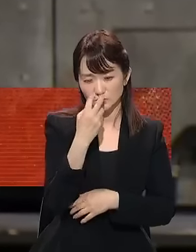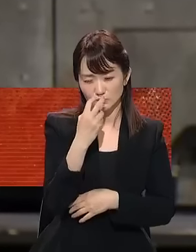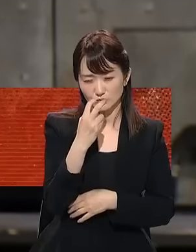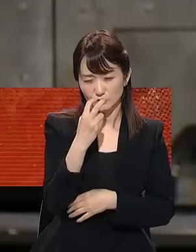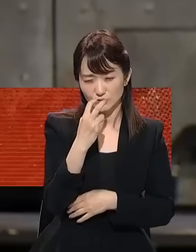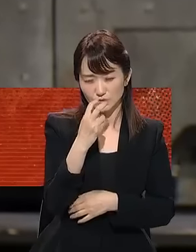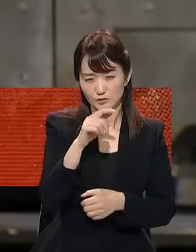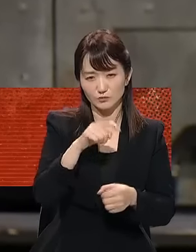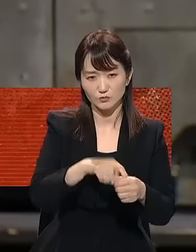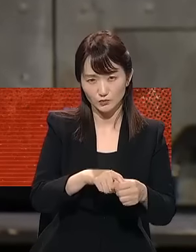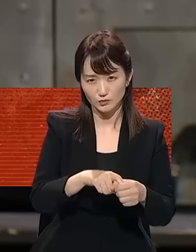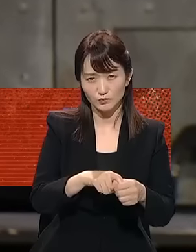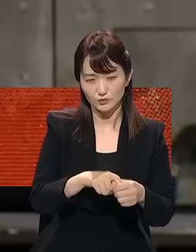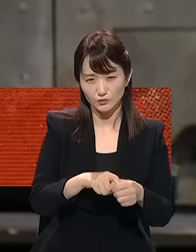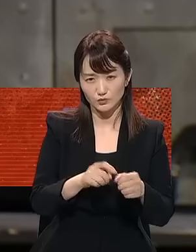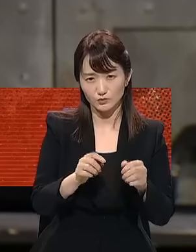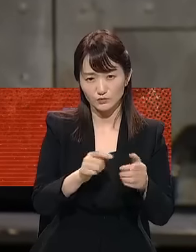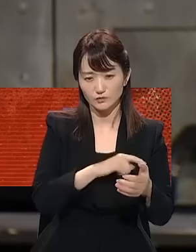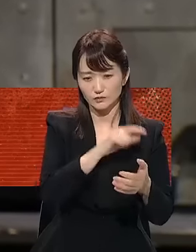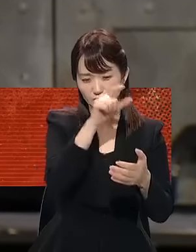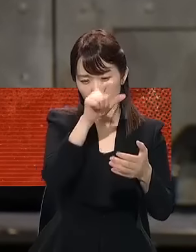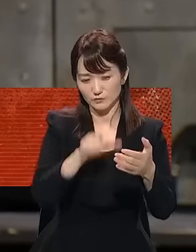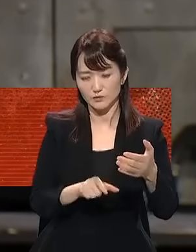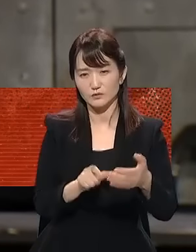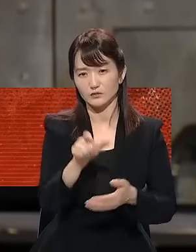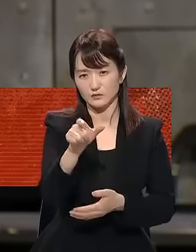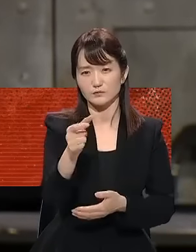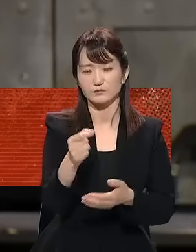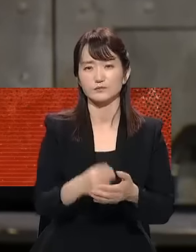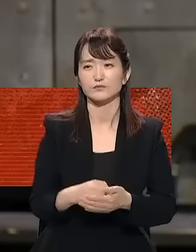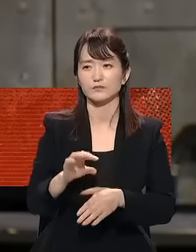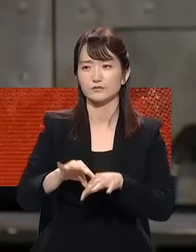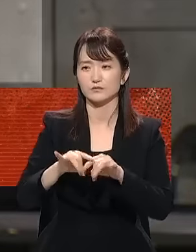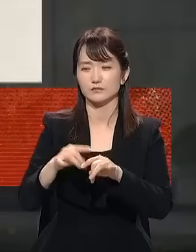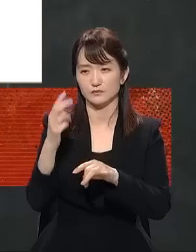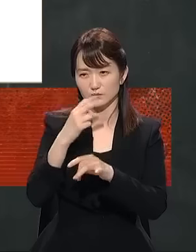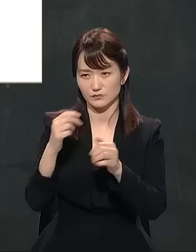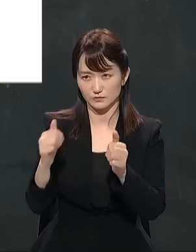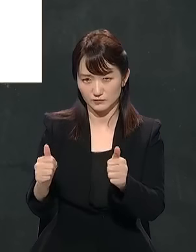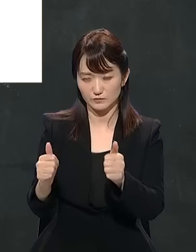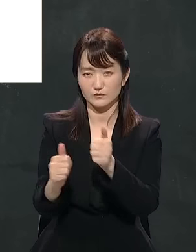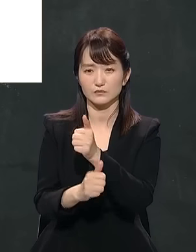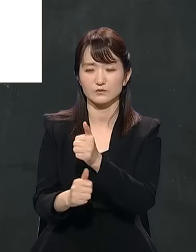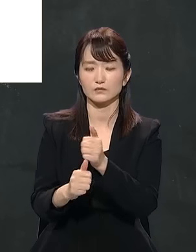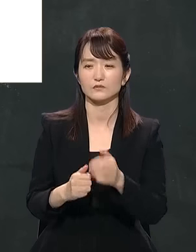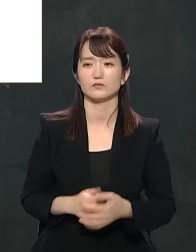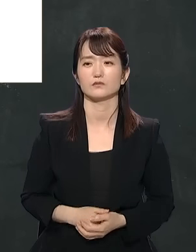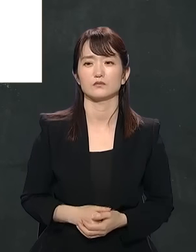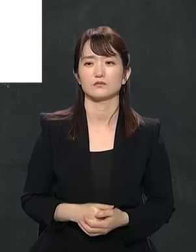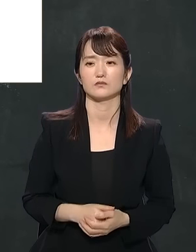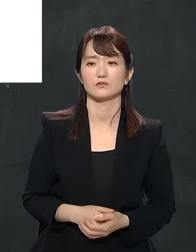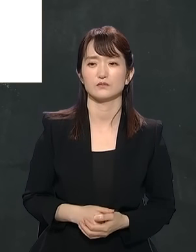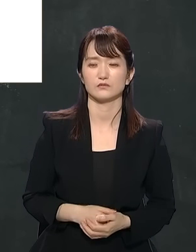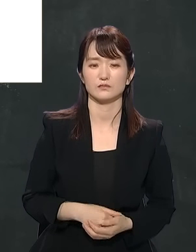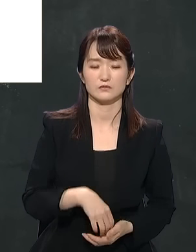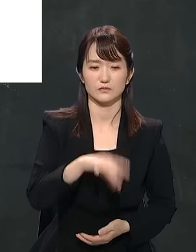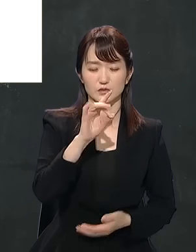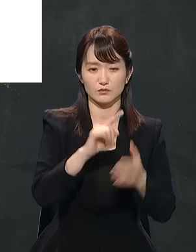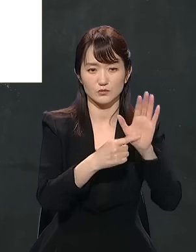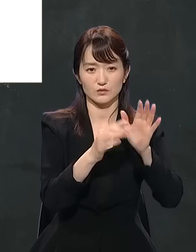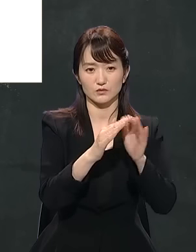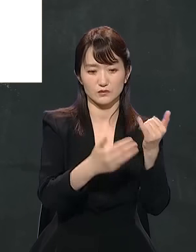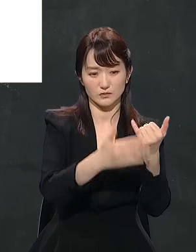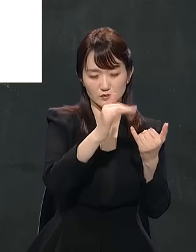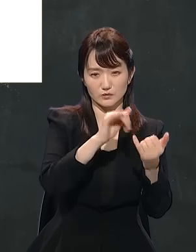아닌가 생각이 들기도 하고요 방심이 좀 손을 좀 쓴 상황입니다 최초로 공개한 유튜브 이거